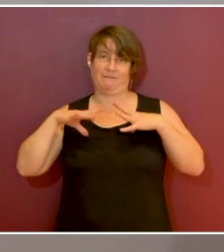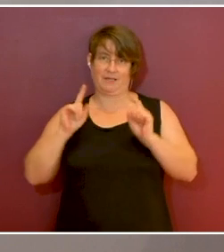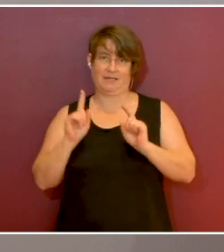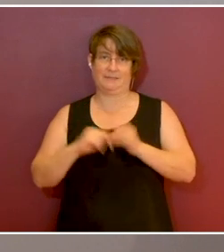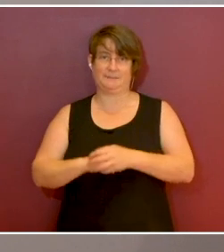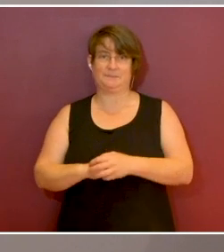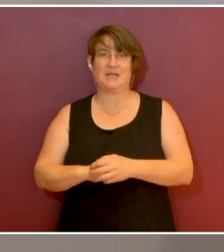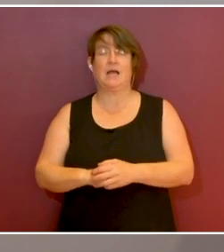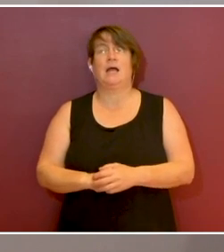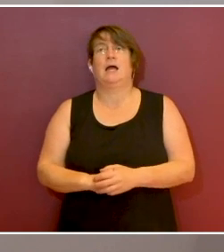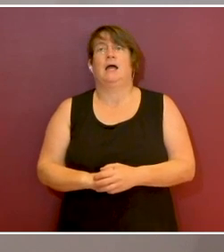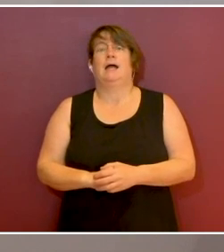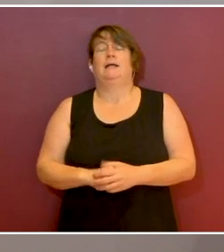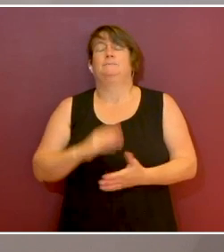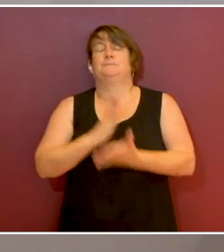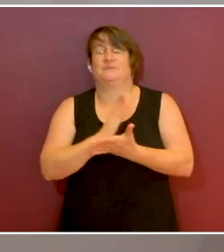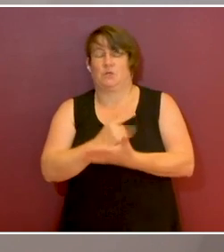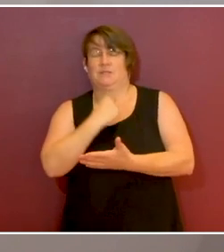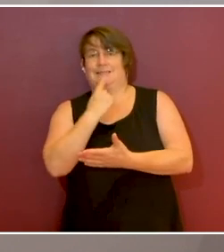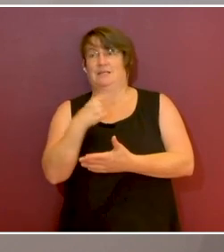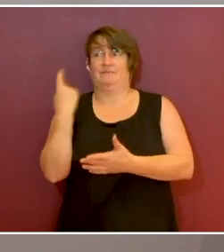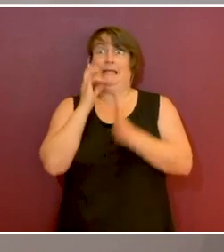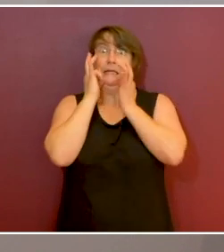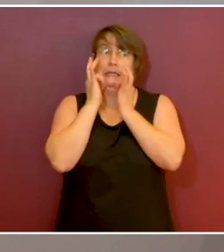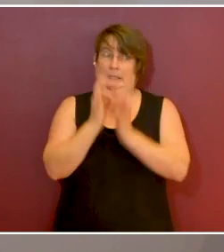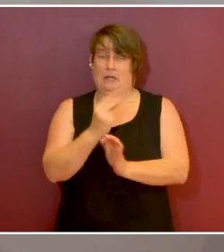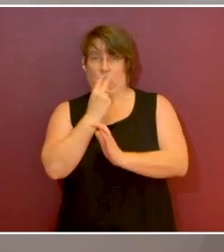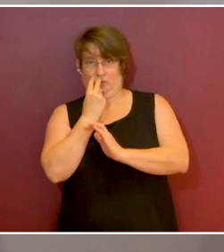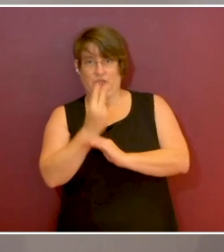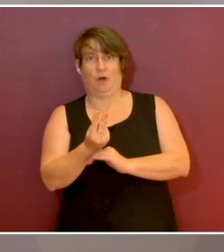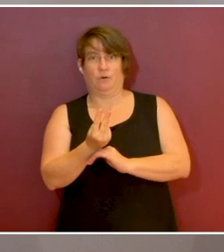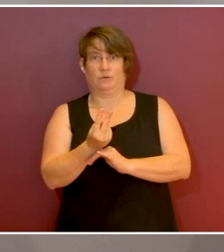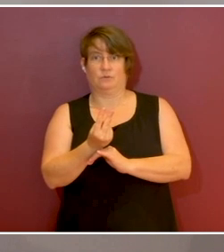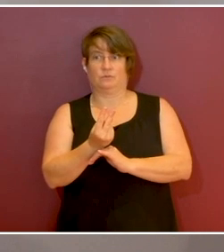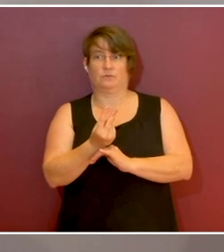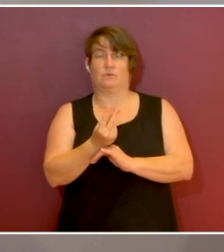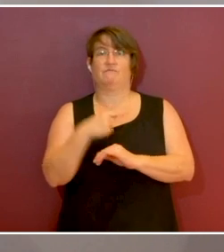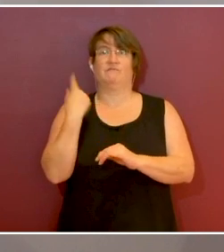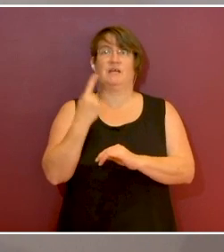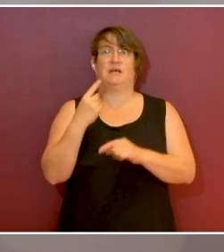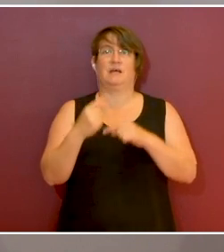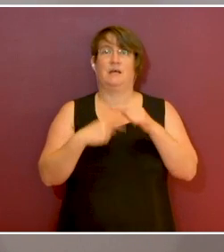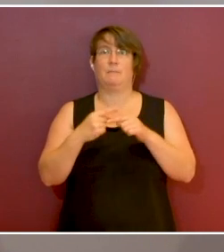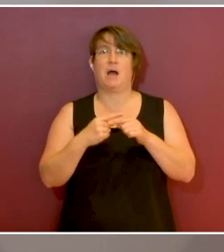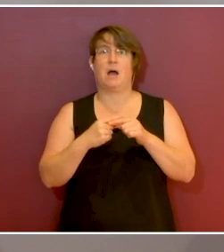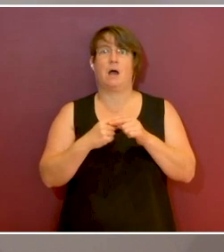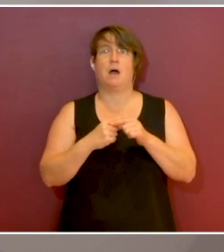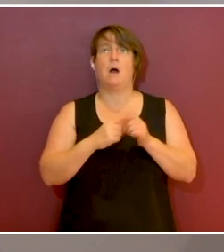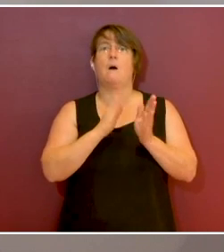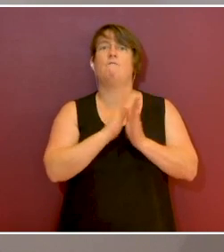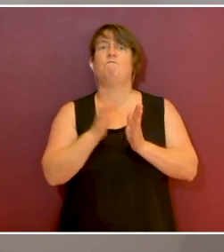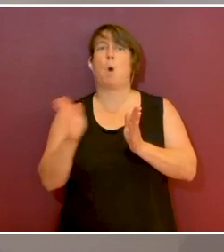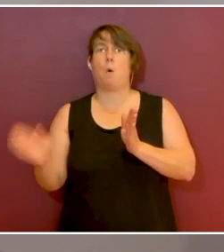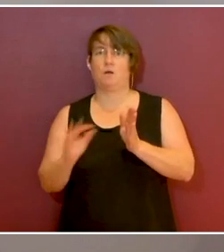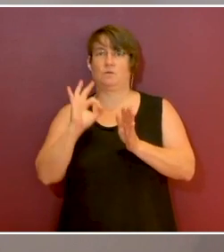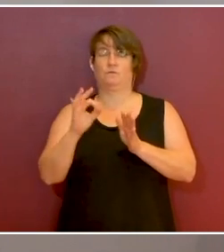Naja, ich sagte ja, wir gucken ja sehr genau hin und wir machen ja Verordnungen immer für maximal 4 Wochen. Das ist